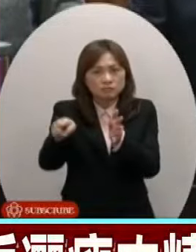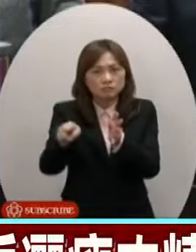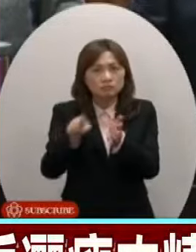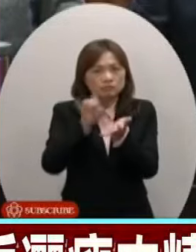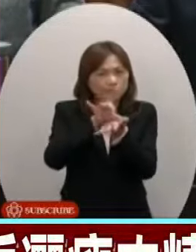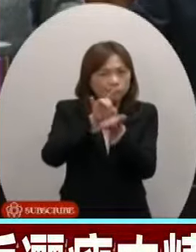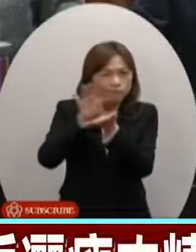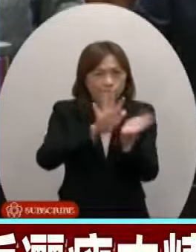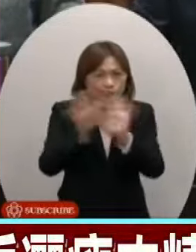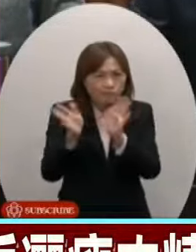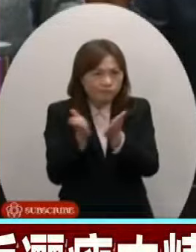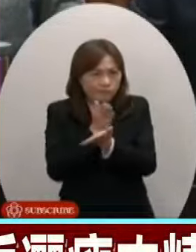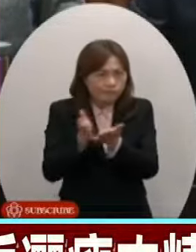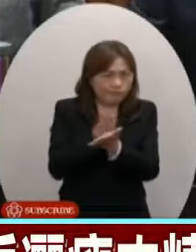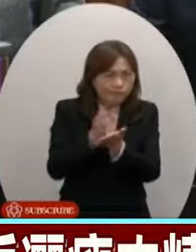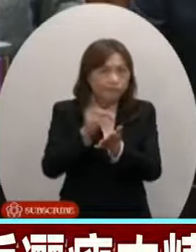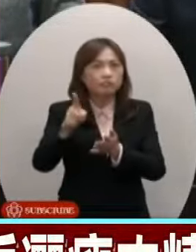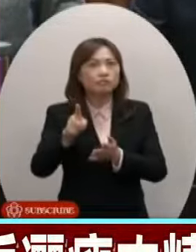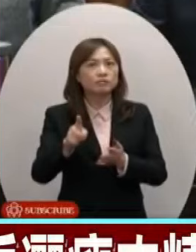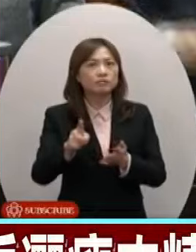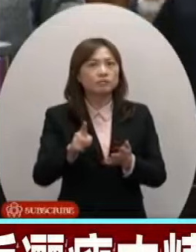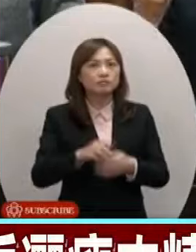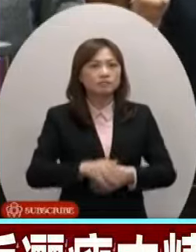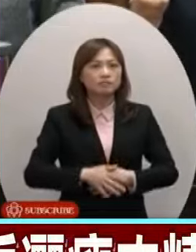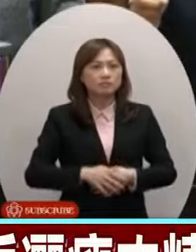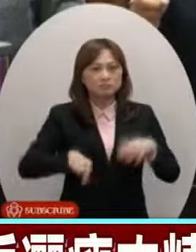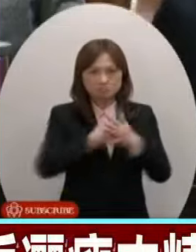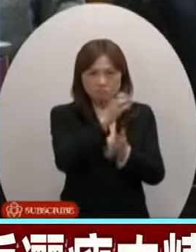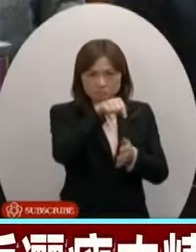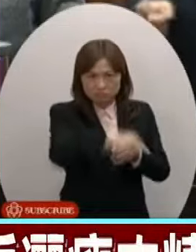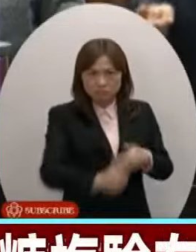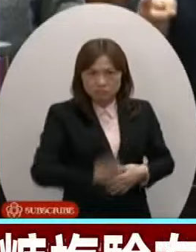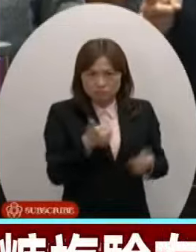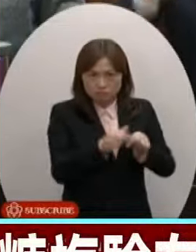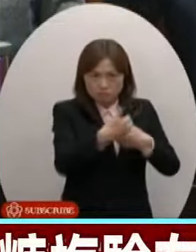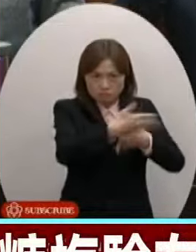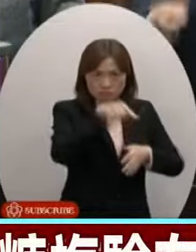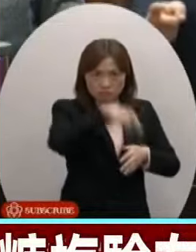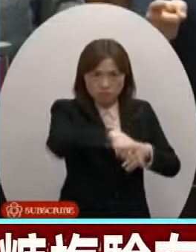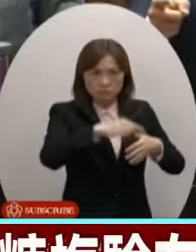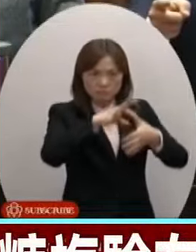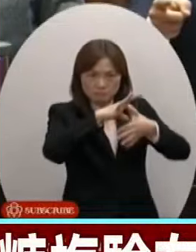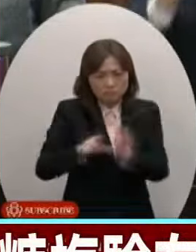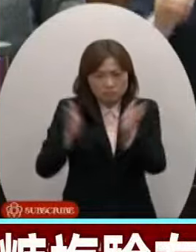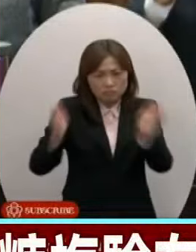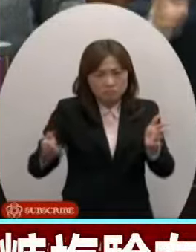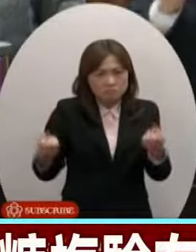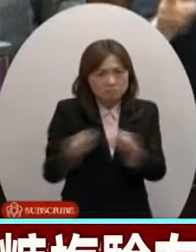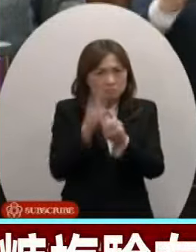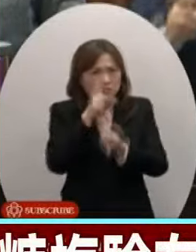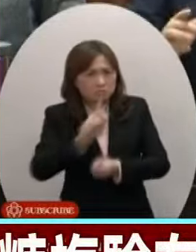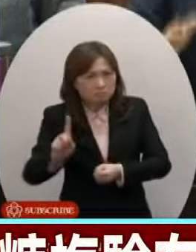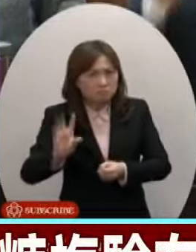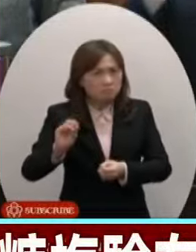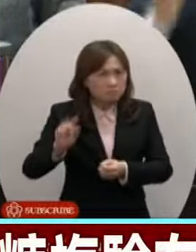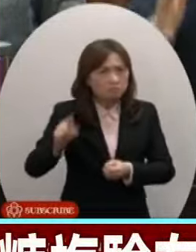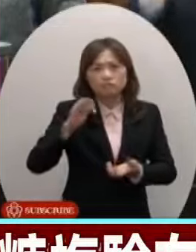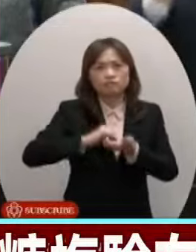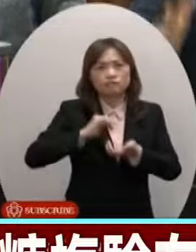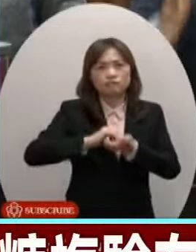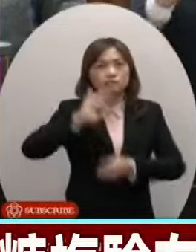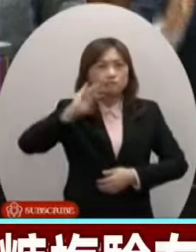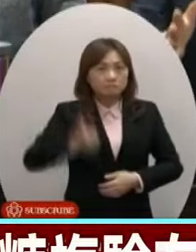题？就这么简单。但我真的觉得昨天当然去看一下这些国民党新科立委的这个质询表现，我还是